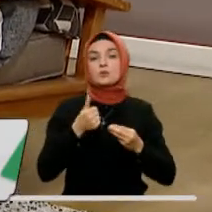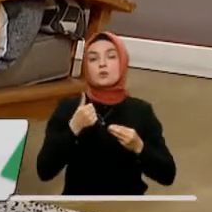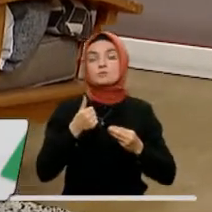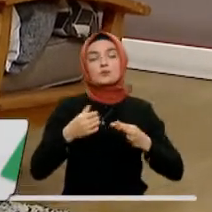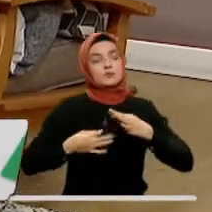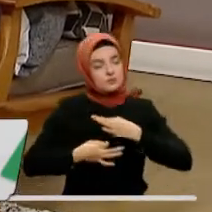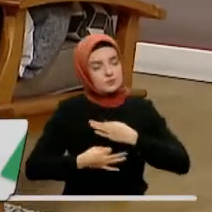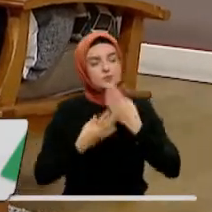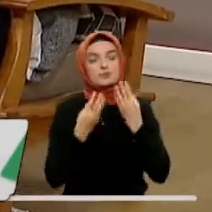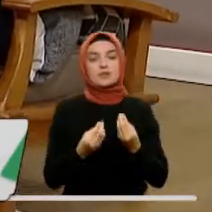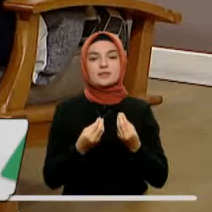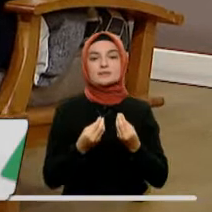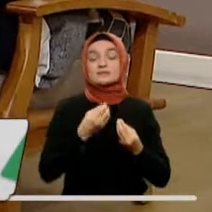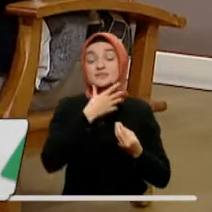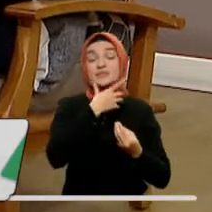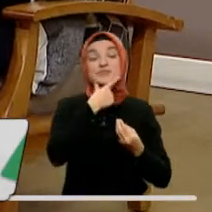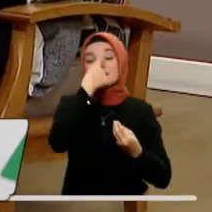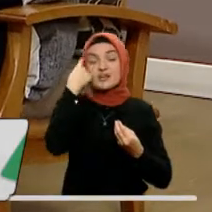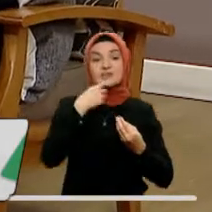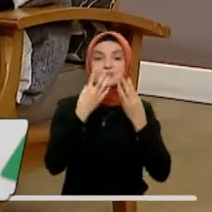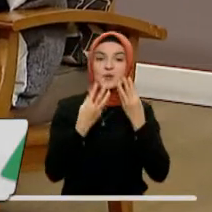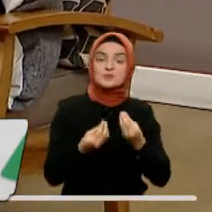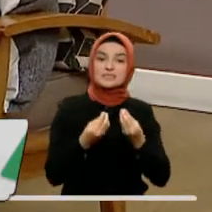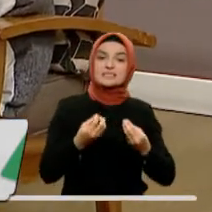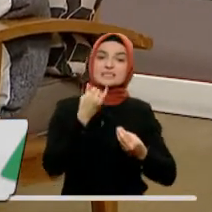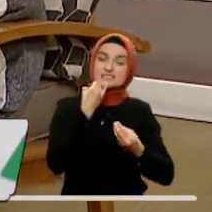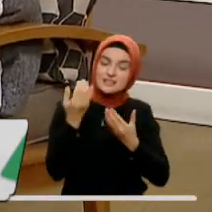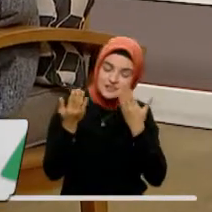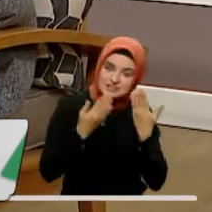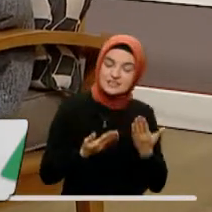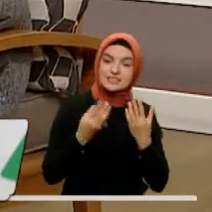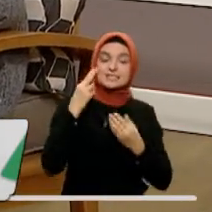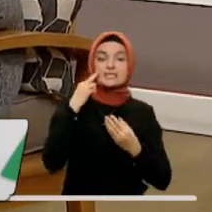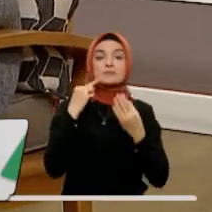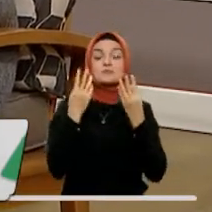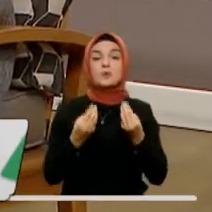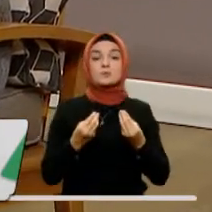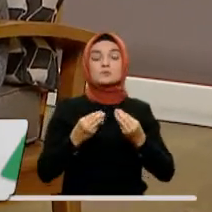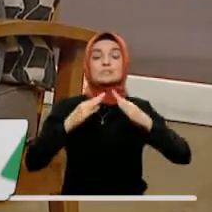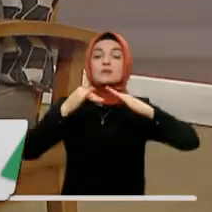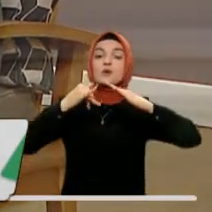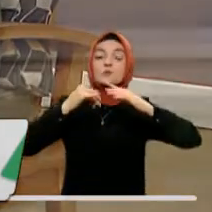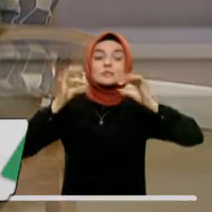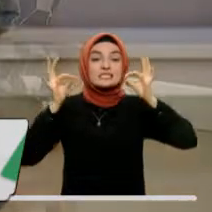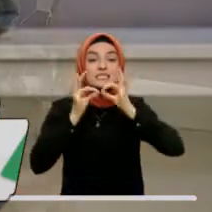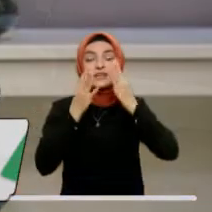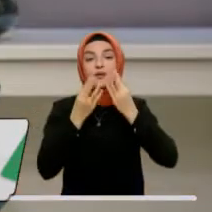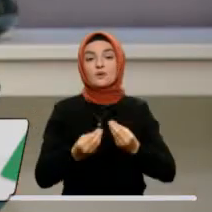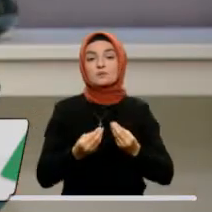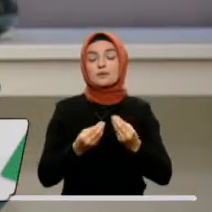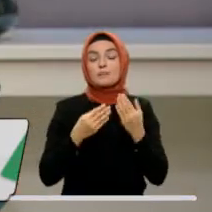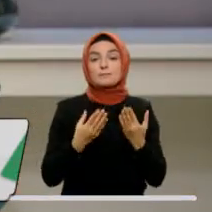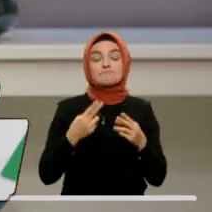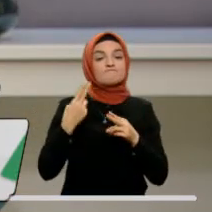olmak, yüzünüzün güler yüzü olması, misafirperver olmanız, temizliğinizin olması, komşuluk ilişkilerinizin olması. Mesela ben